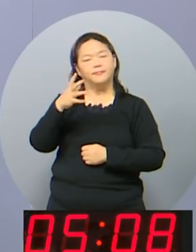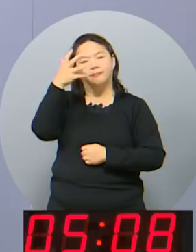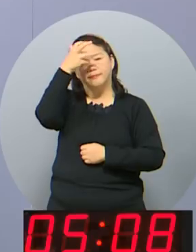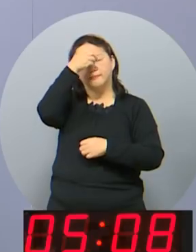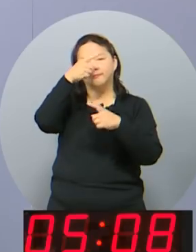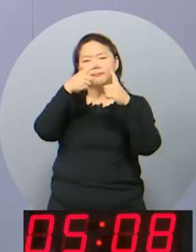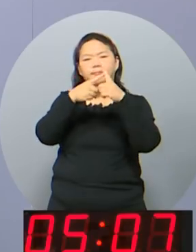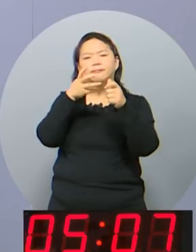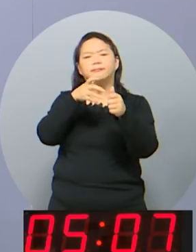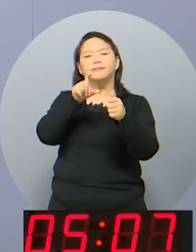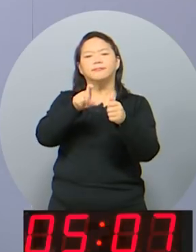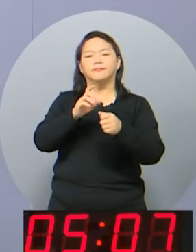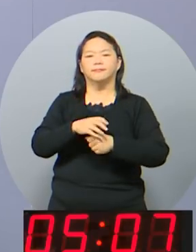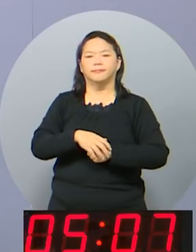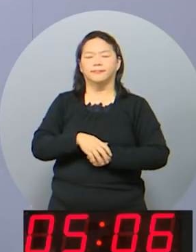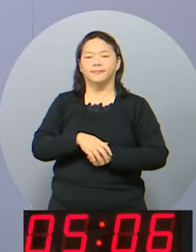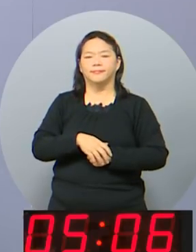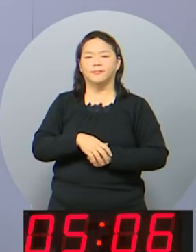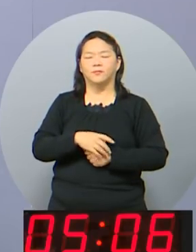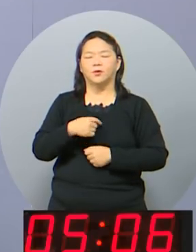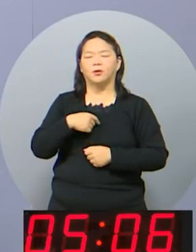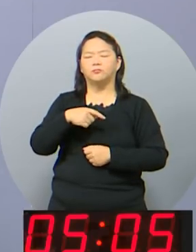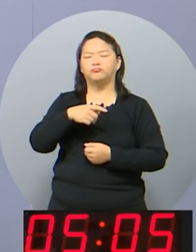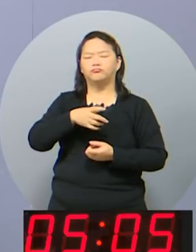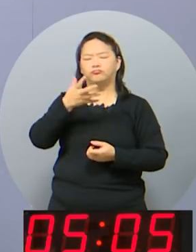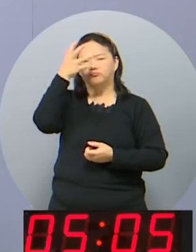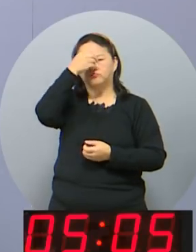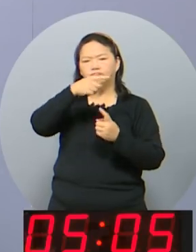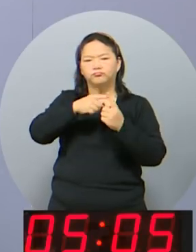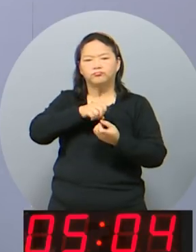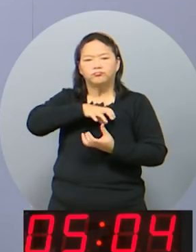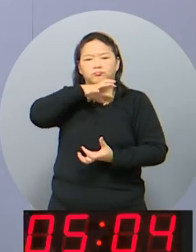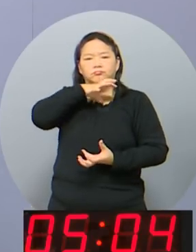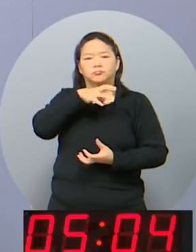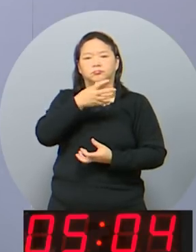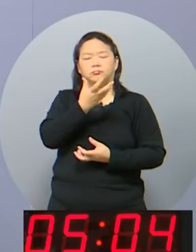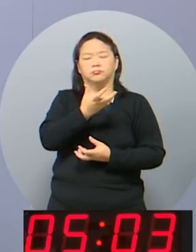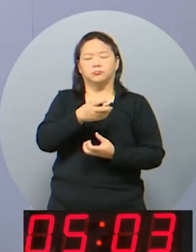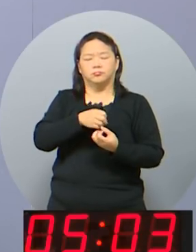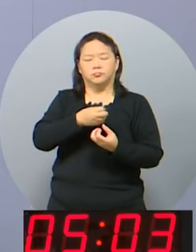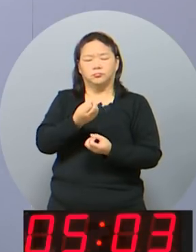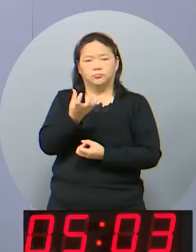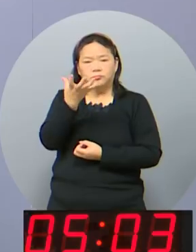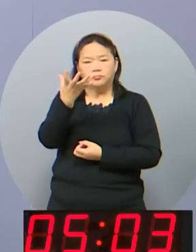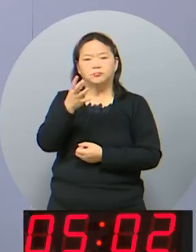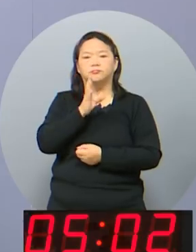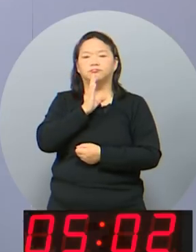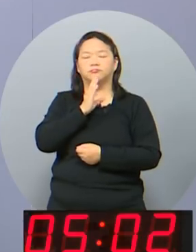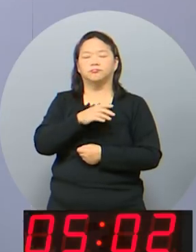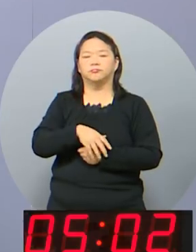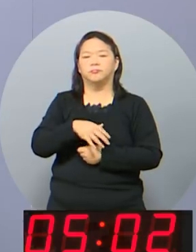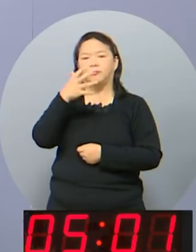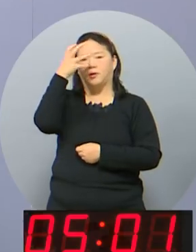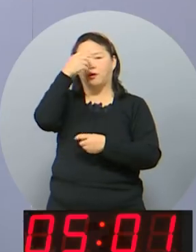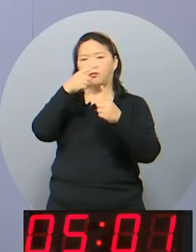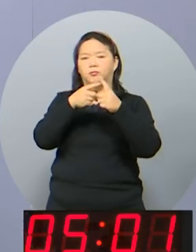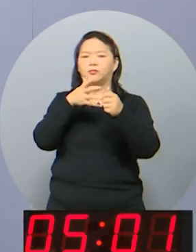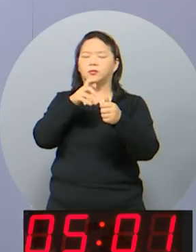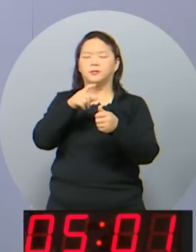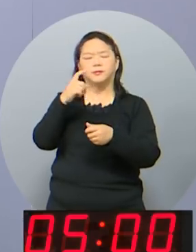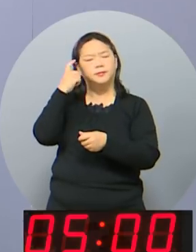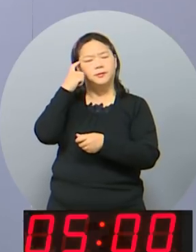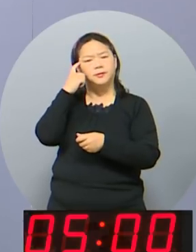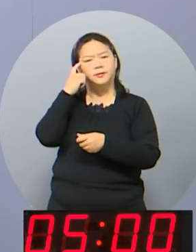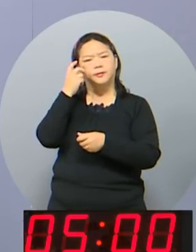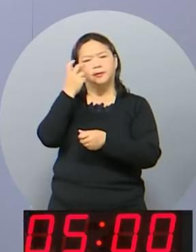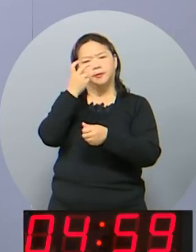的问题。我想进入高龄化的一个社会，老人的问题也越来越多，我们如何妥善的来